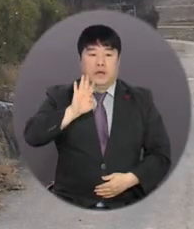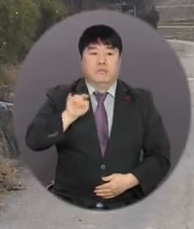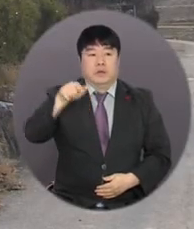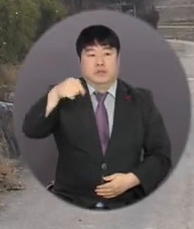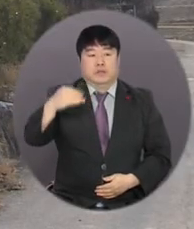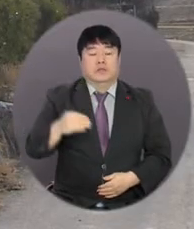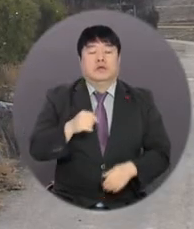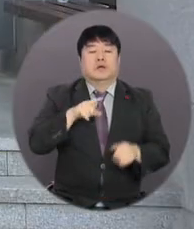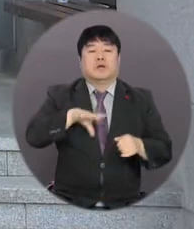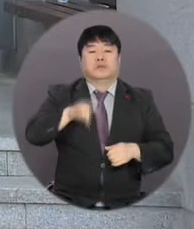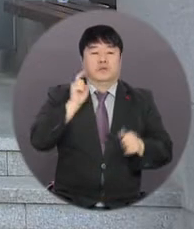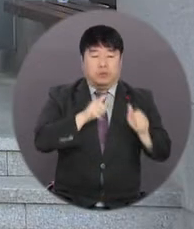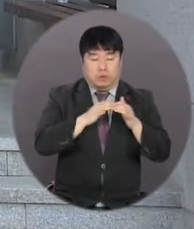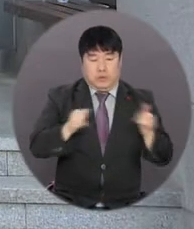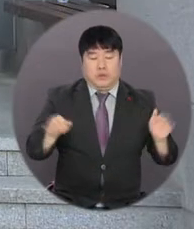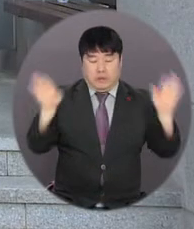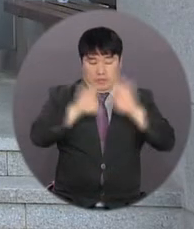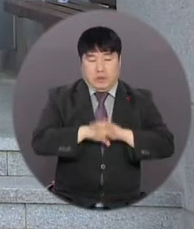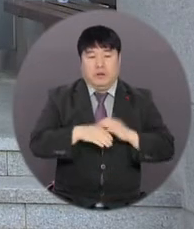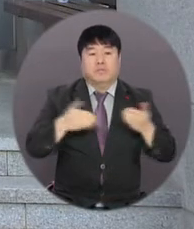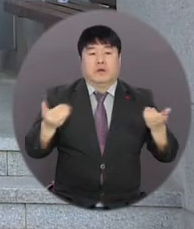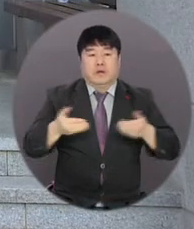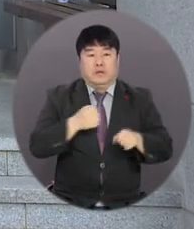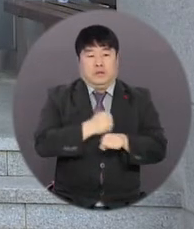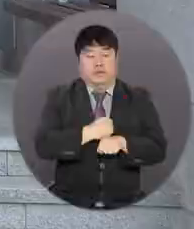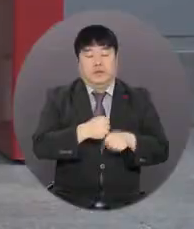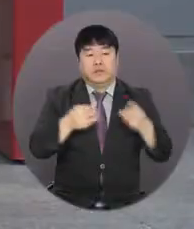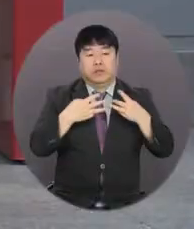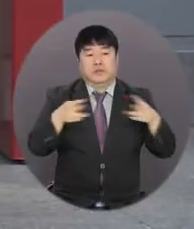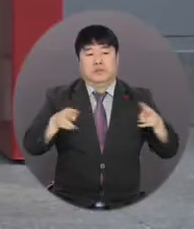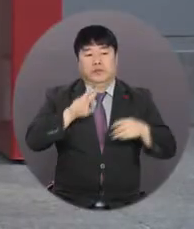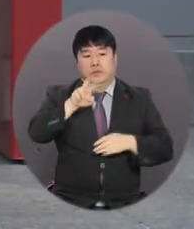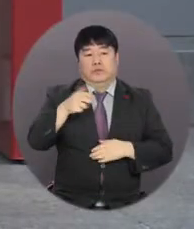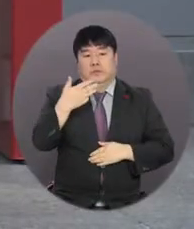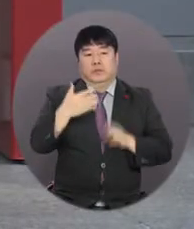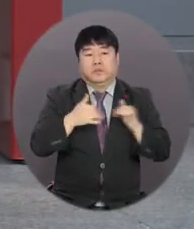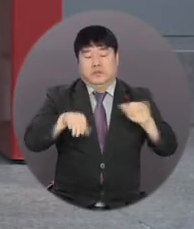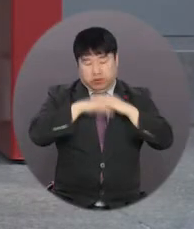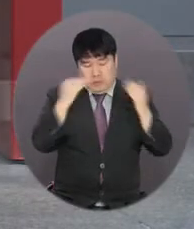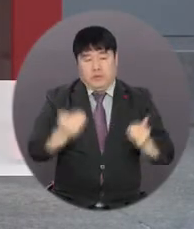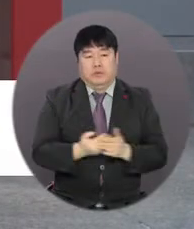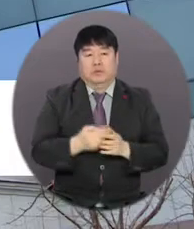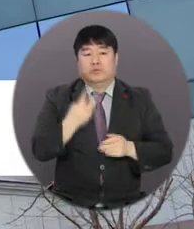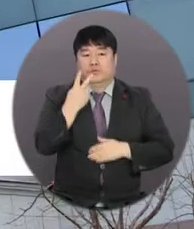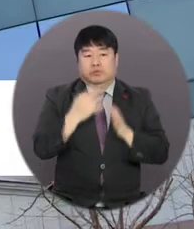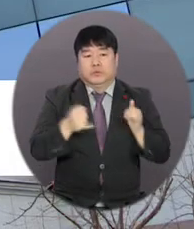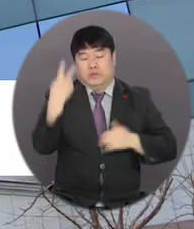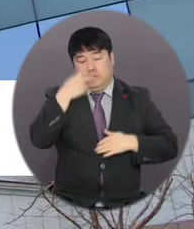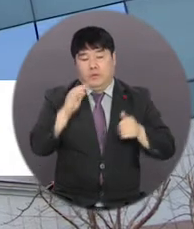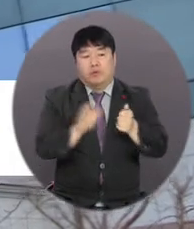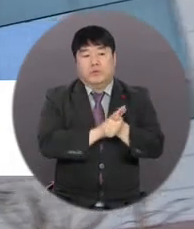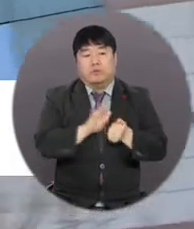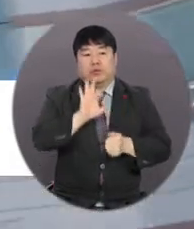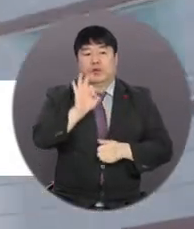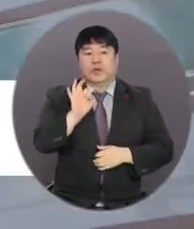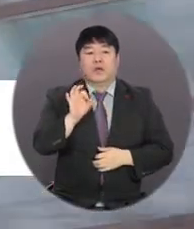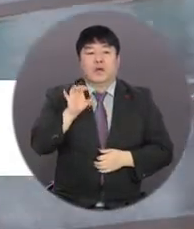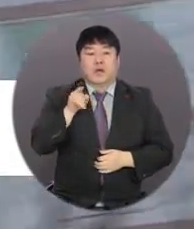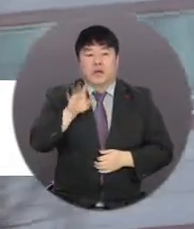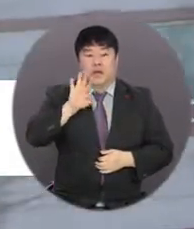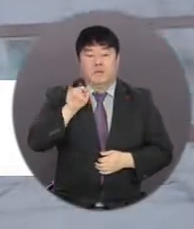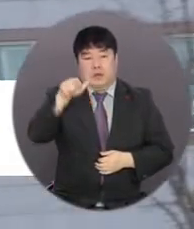확진자도 야간에 근무하며 3층의 입소자 28명 모두를 2명이서 관리했습니다. 실제 에버그린 요양원